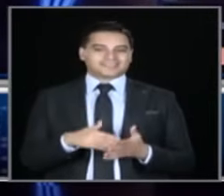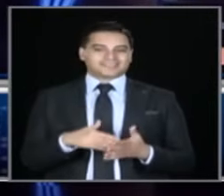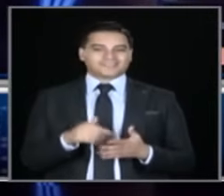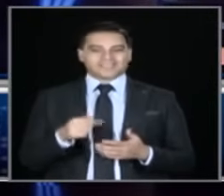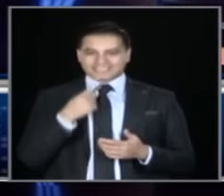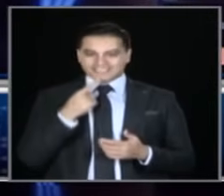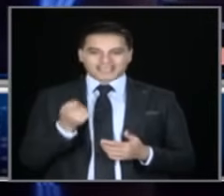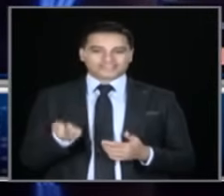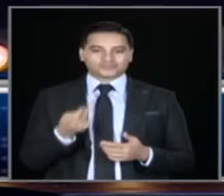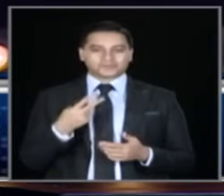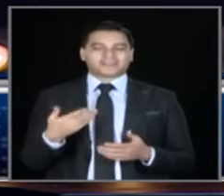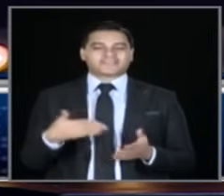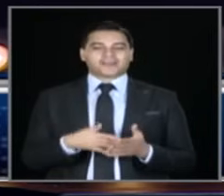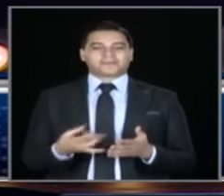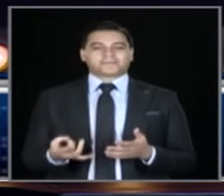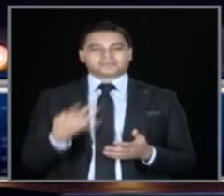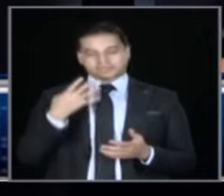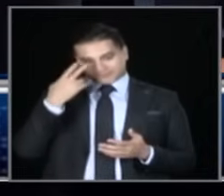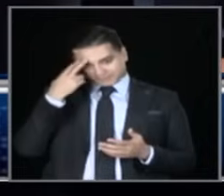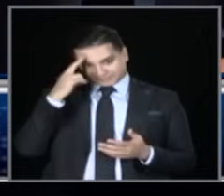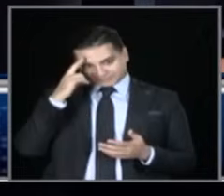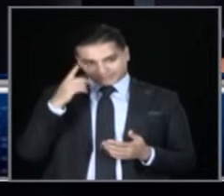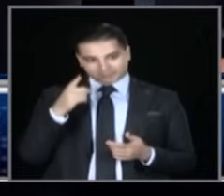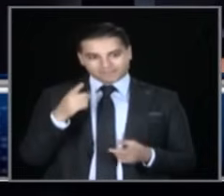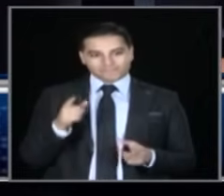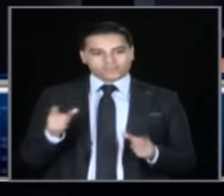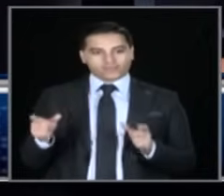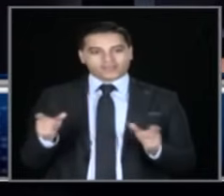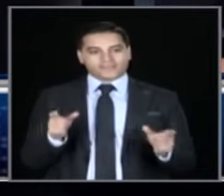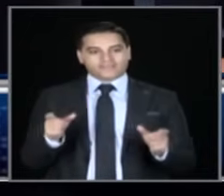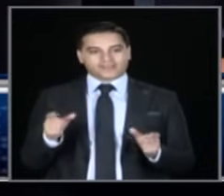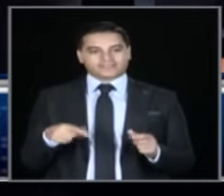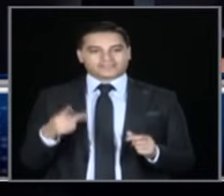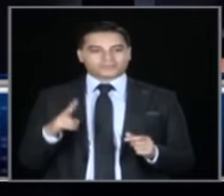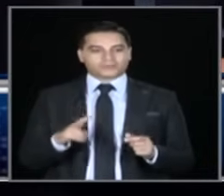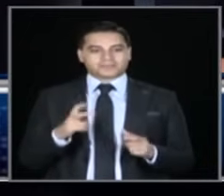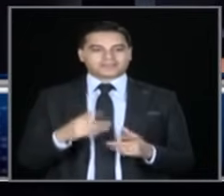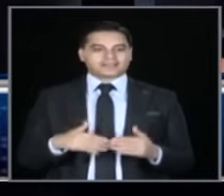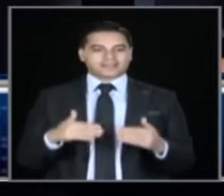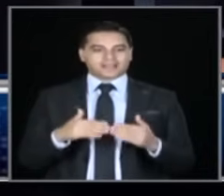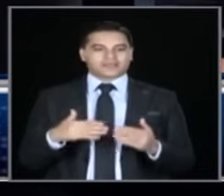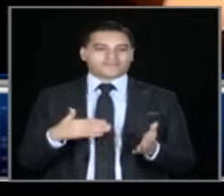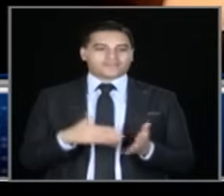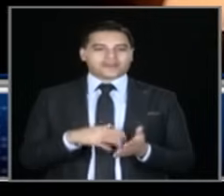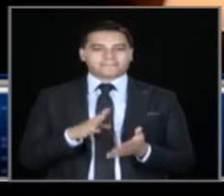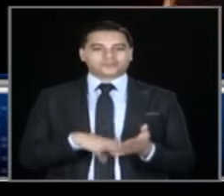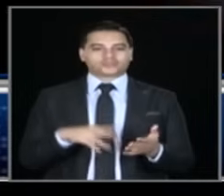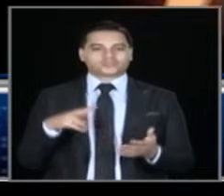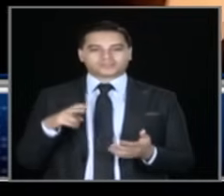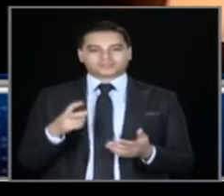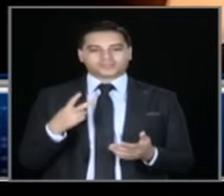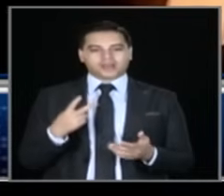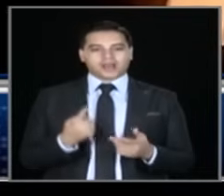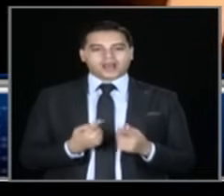75، بعد كده بقى اخذوا دوري ابطال لحد مين يا ساير؟ سول كامبل مدافع الدقيقه 72 هم تعادلوا. ومين اللي جاب جونين برشلونه؟ الجون